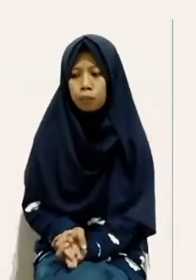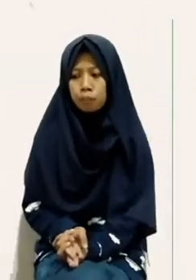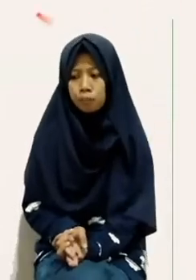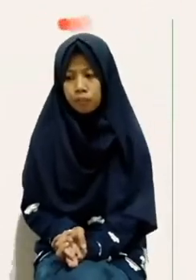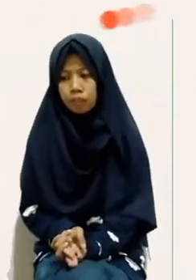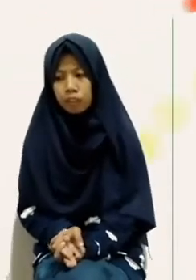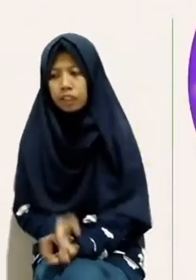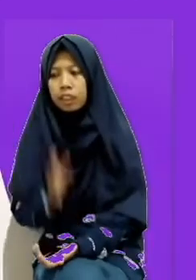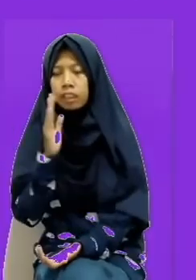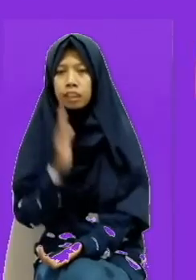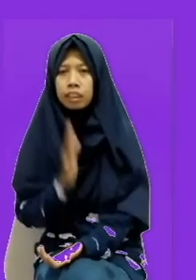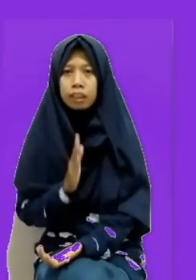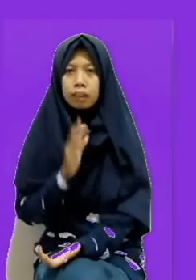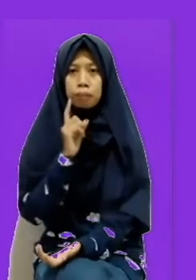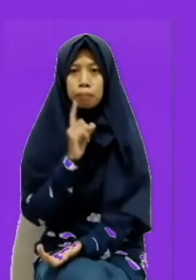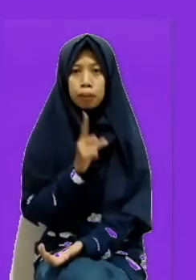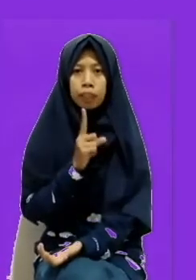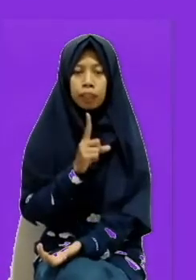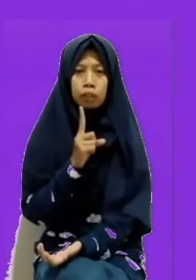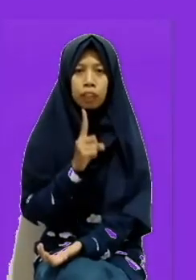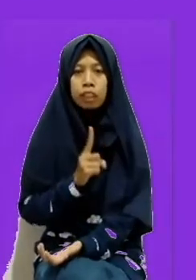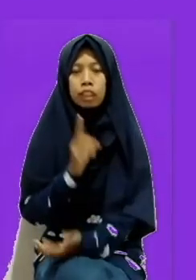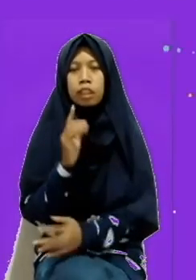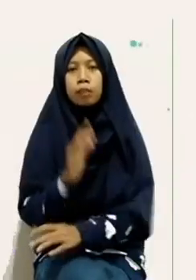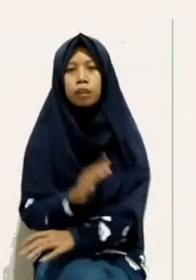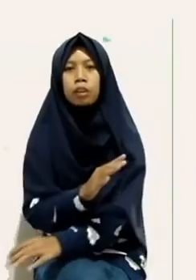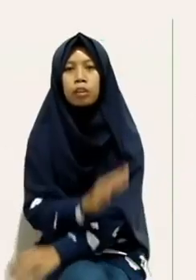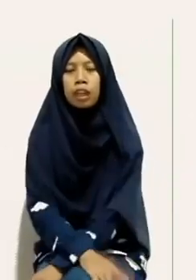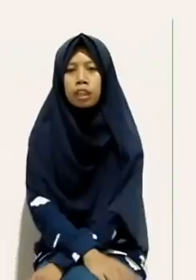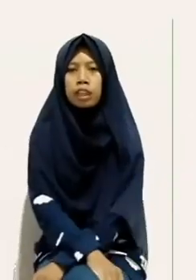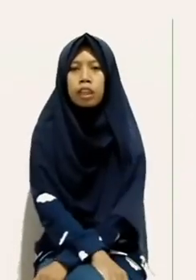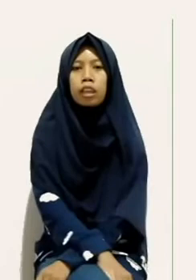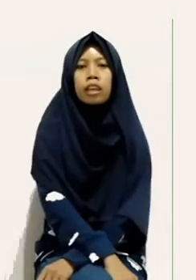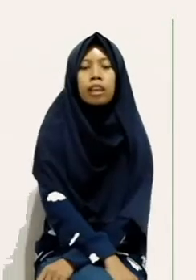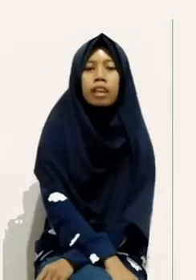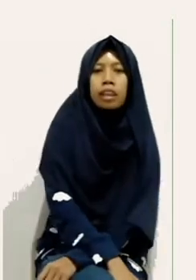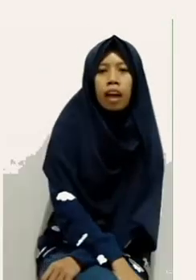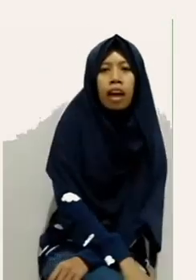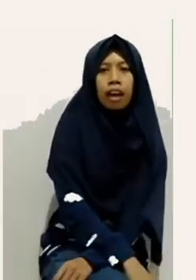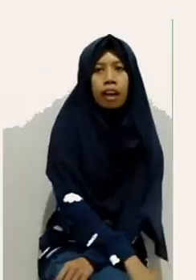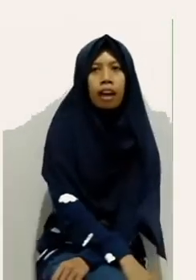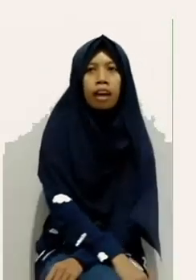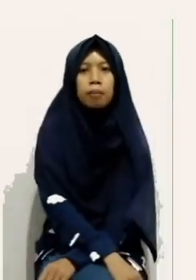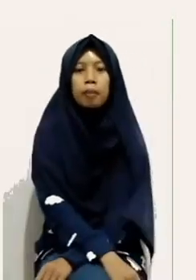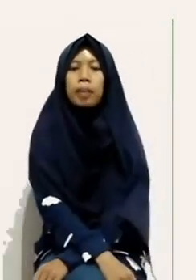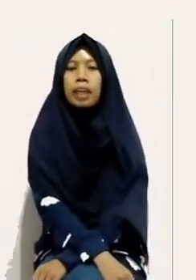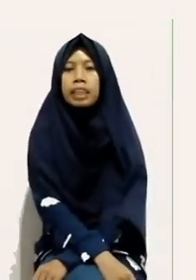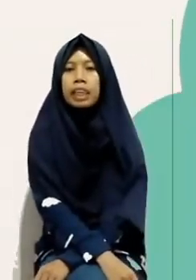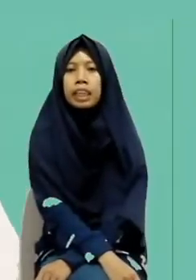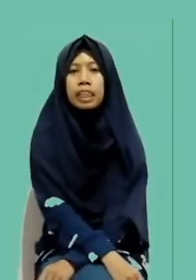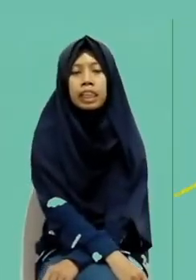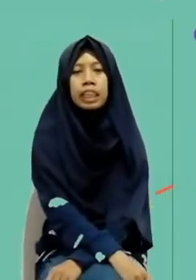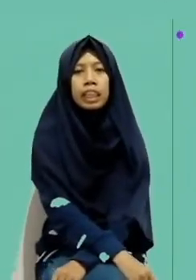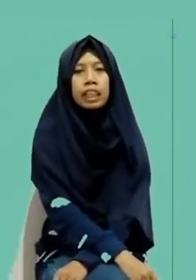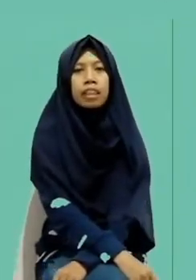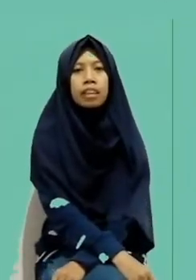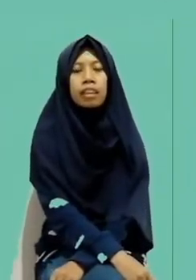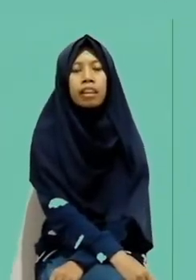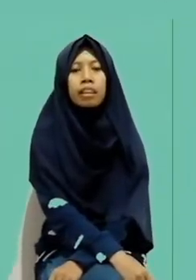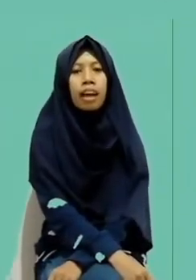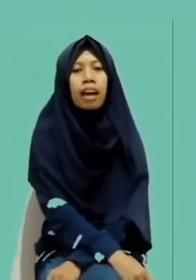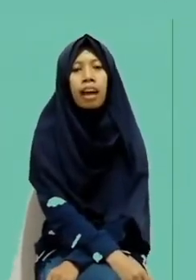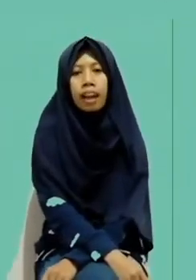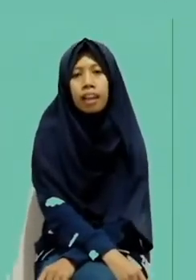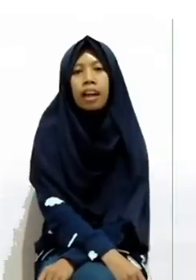lalu di persatu ini di video kali ini kita akan mempelajari tentang